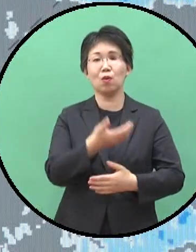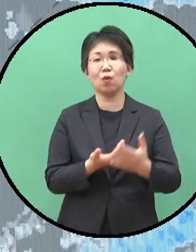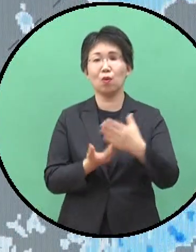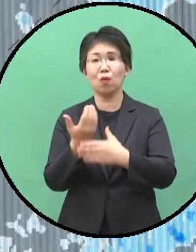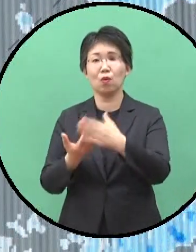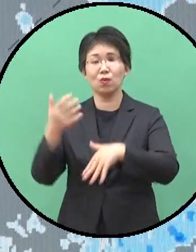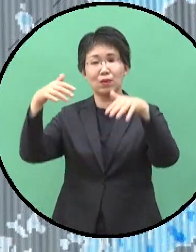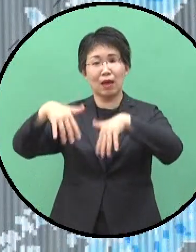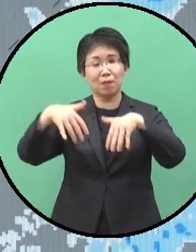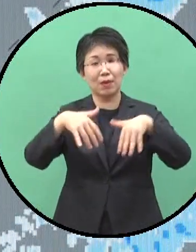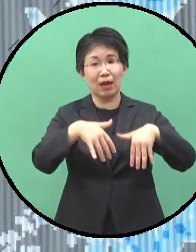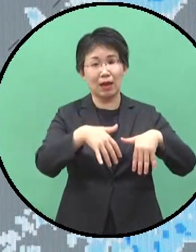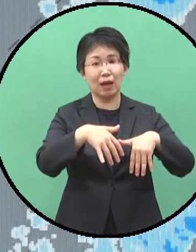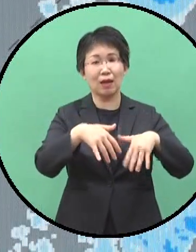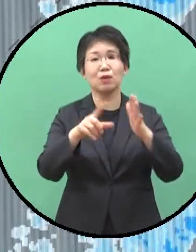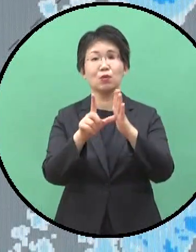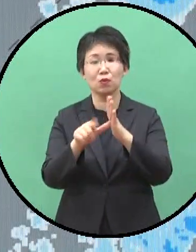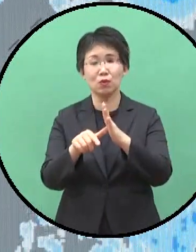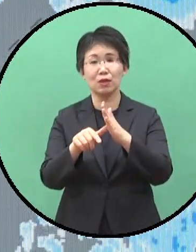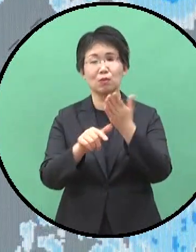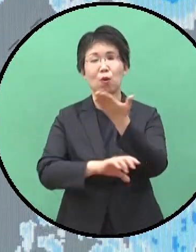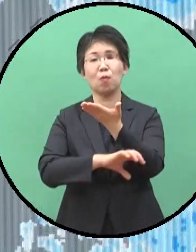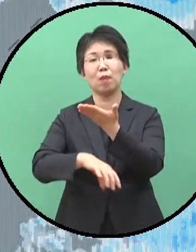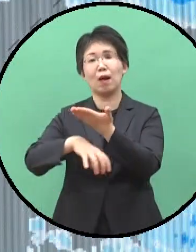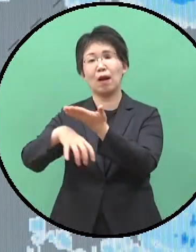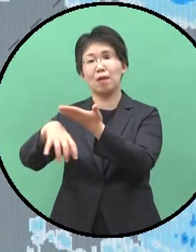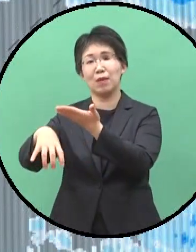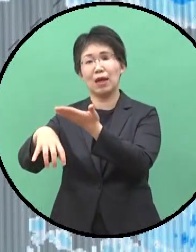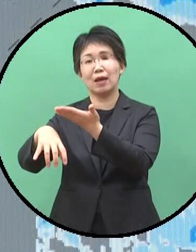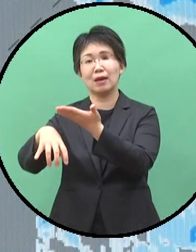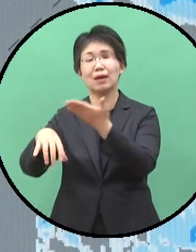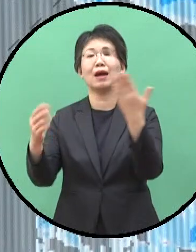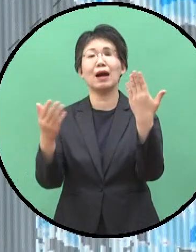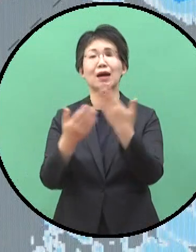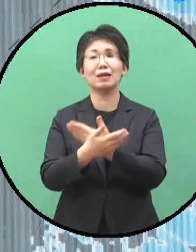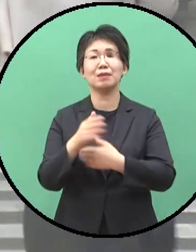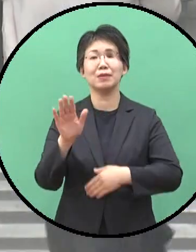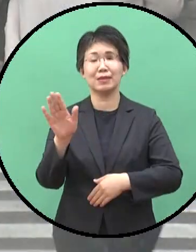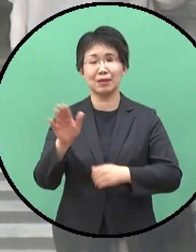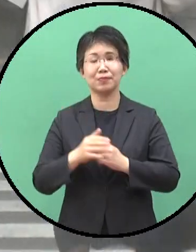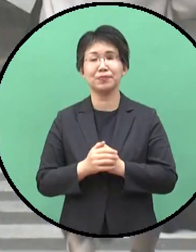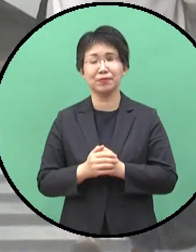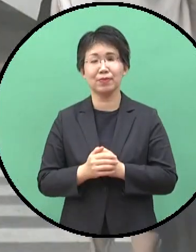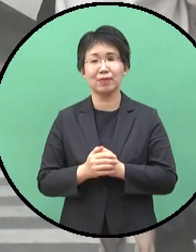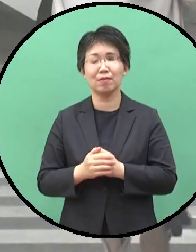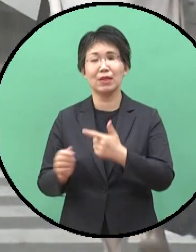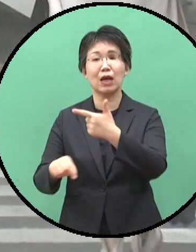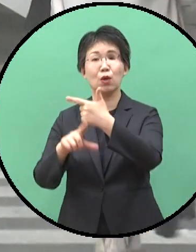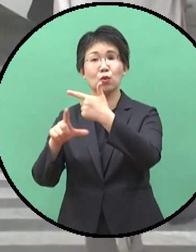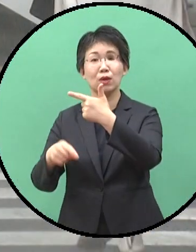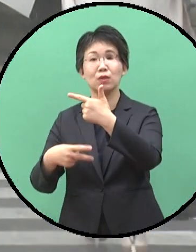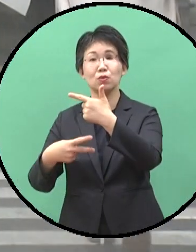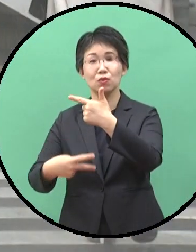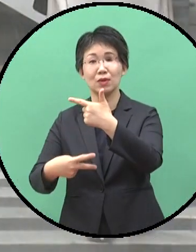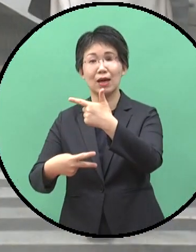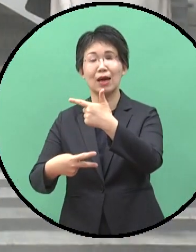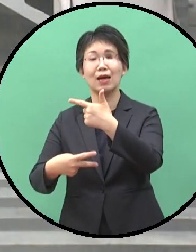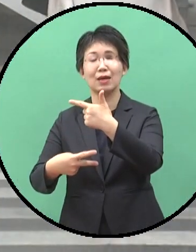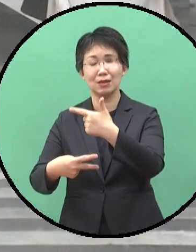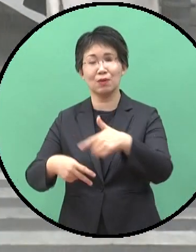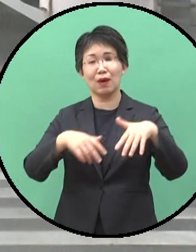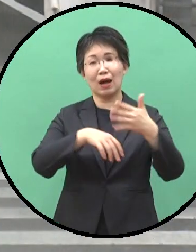生した豪雨災害でも線状降水帯が発生しました。また今月6月2日